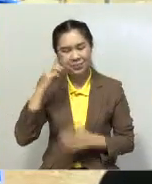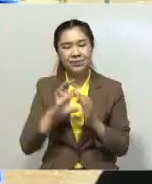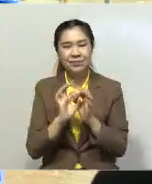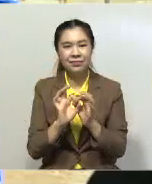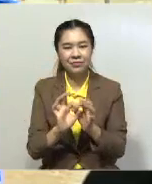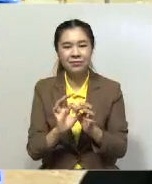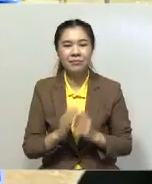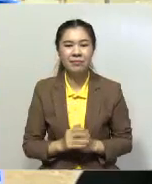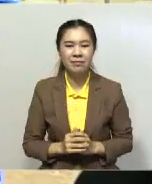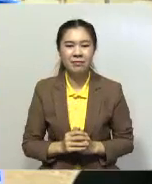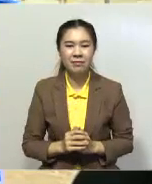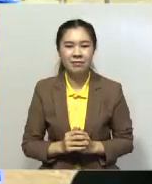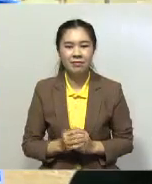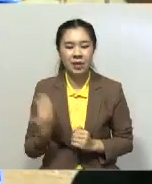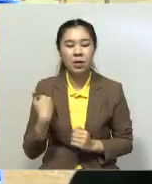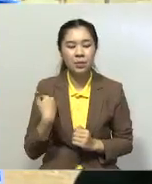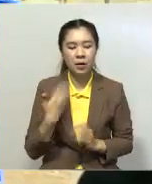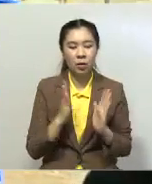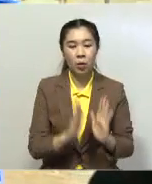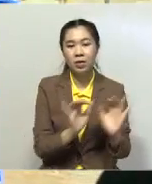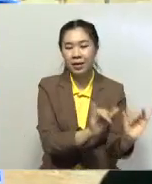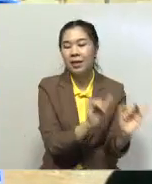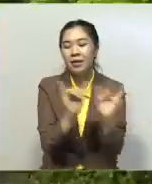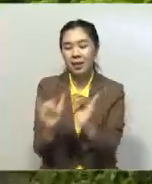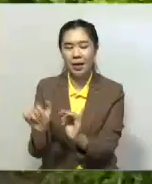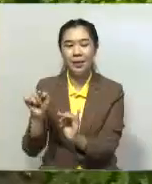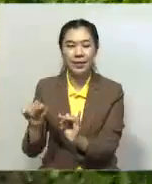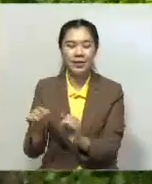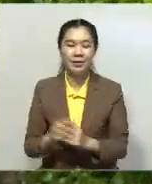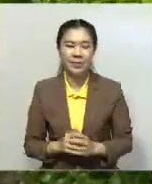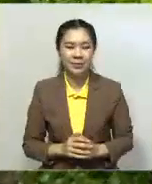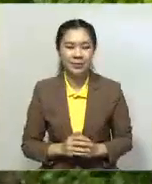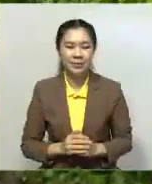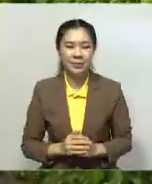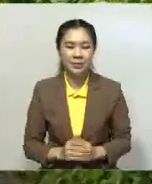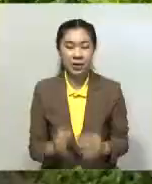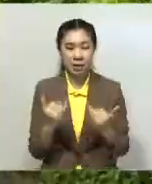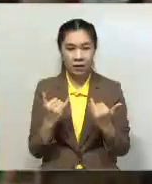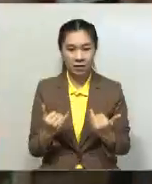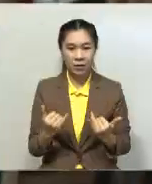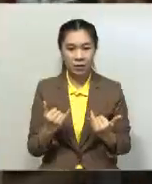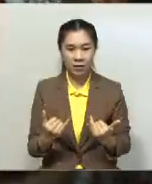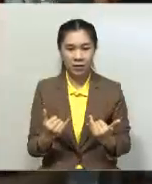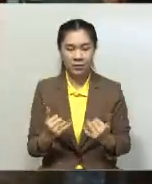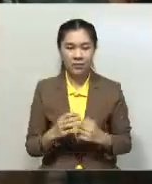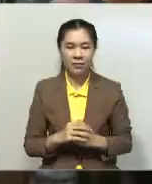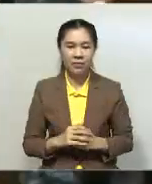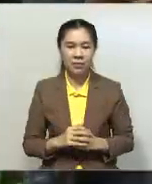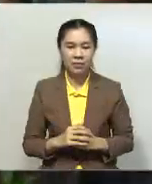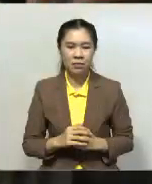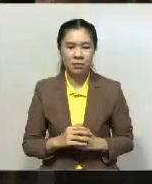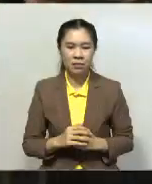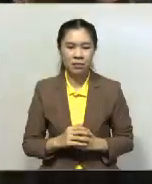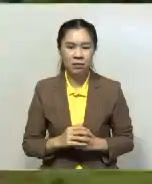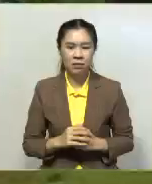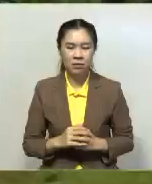งพื้นที่เสี่ยงเราก็เอามาไว้อยู่ที่อบต.หมดแล้วครับ นอกจากนี้นะคะในวันนี้เองสมเด็จพระเจ้าลูกเธอเจ้าฟ้าจุฬาภร